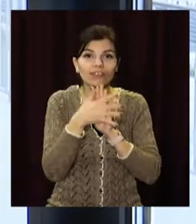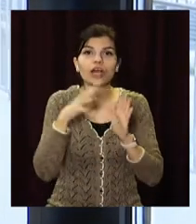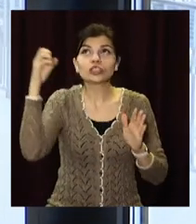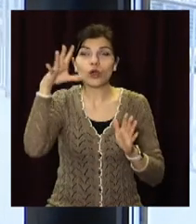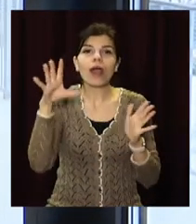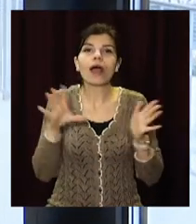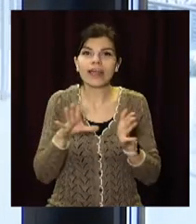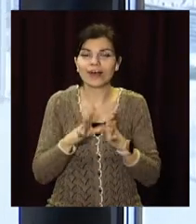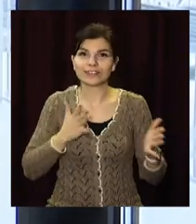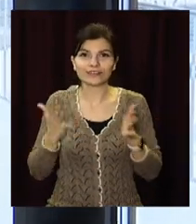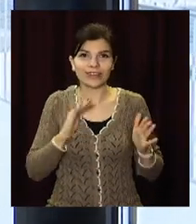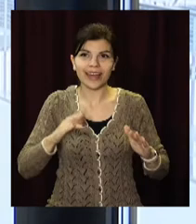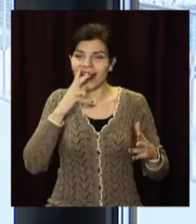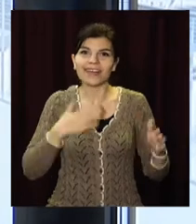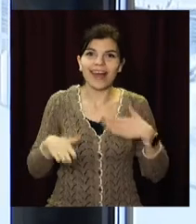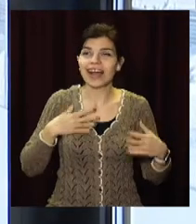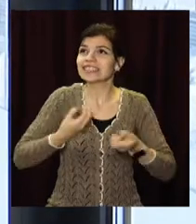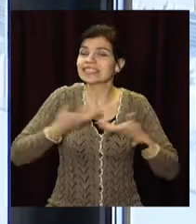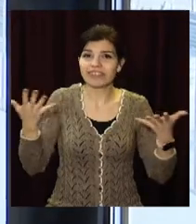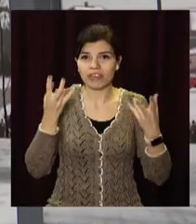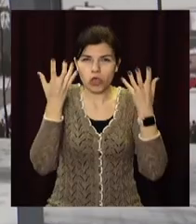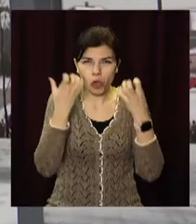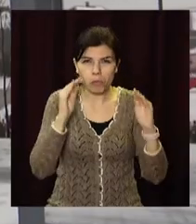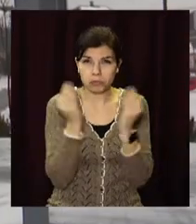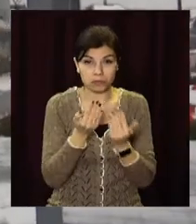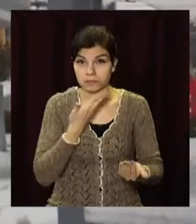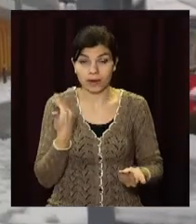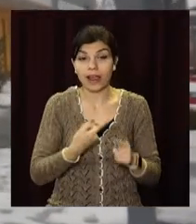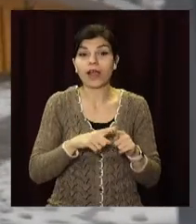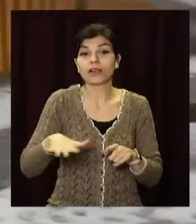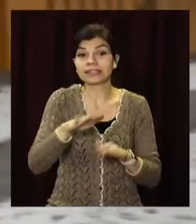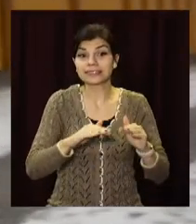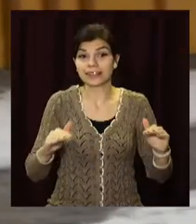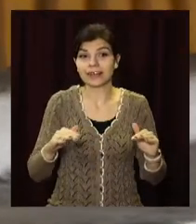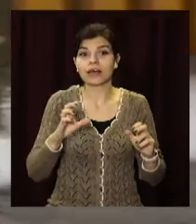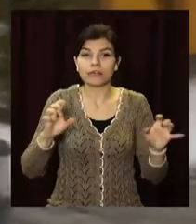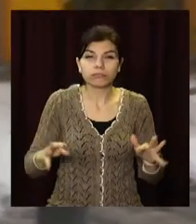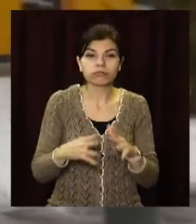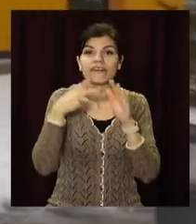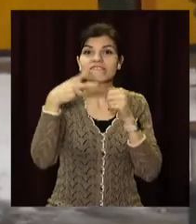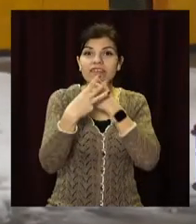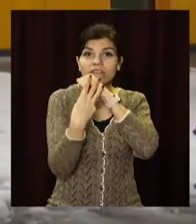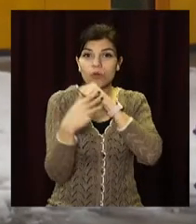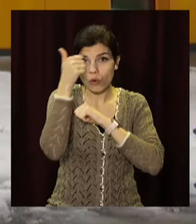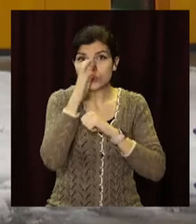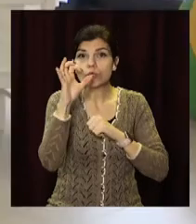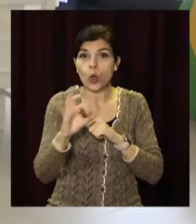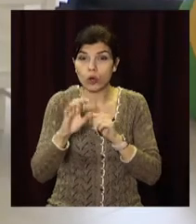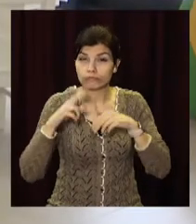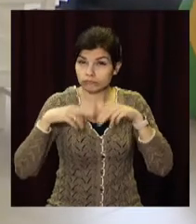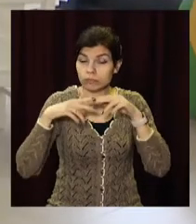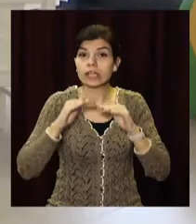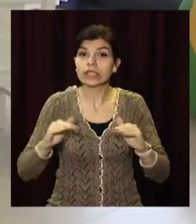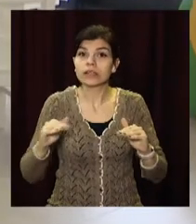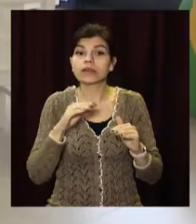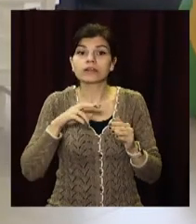энергией помещение, и в нем радостно и комфортно. Перший в Обухівці дитсадок звели з нуля у 2018 році. До цього батьки з